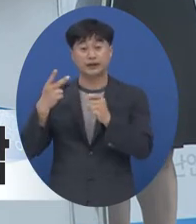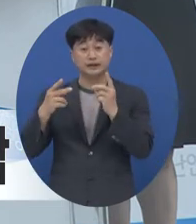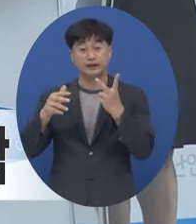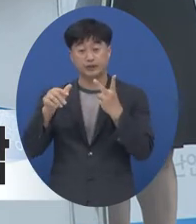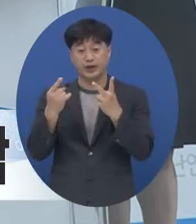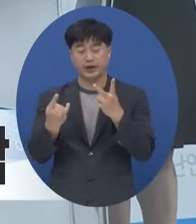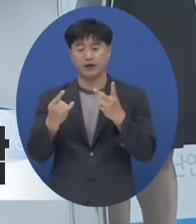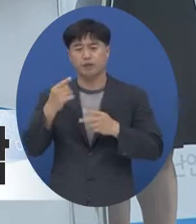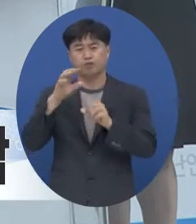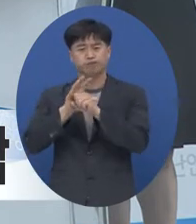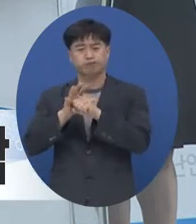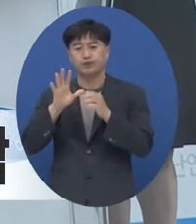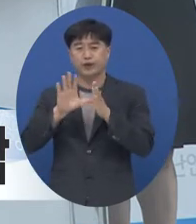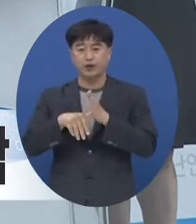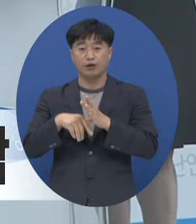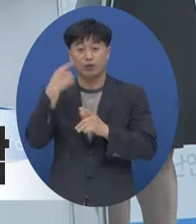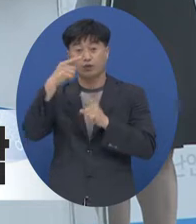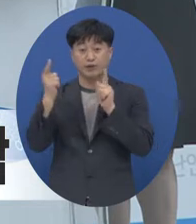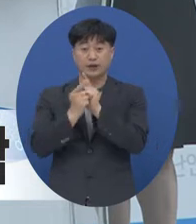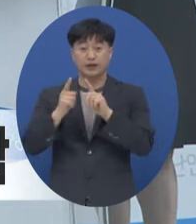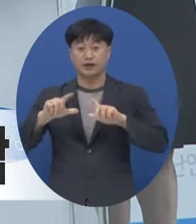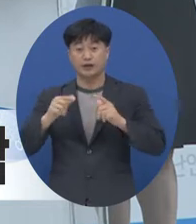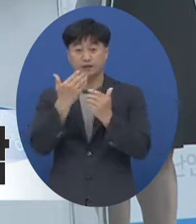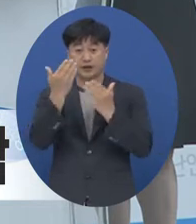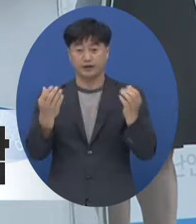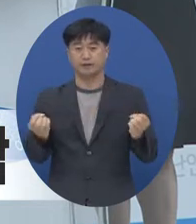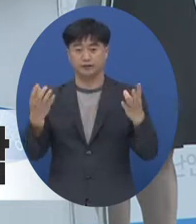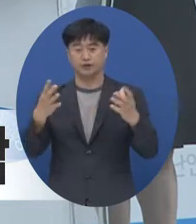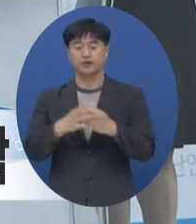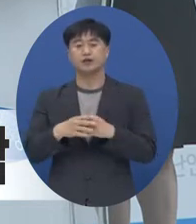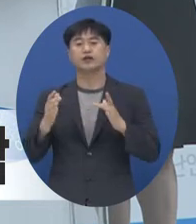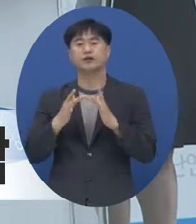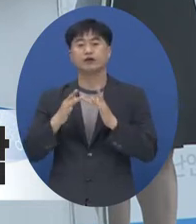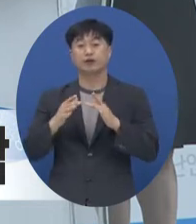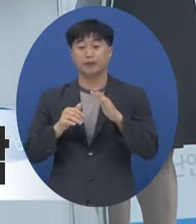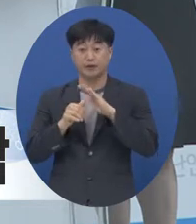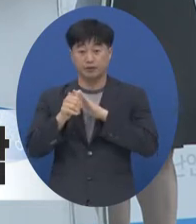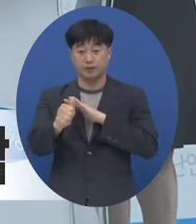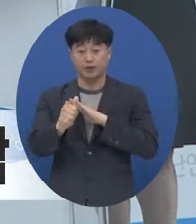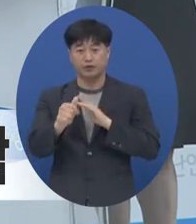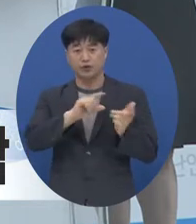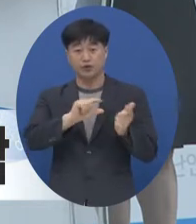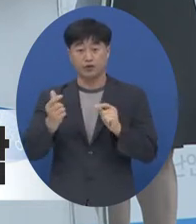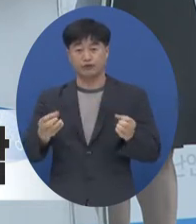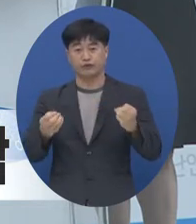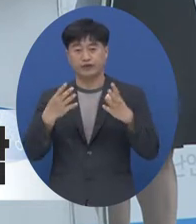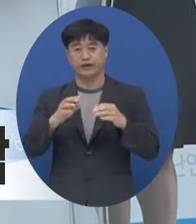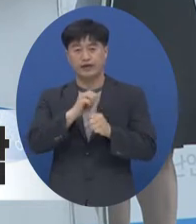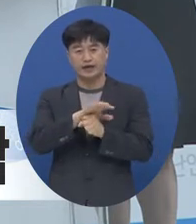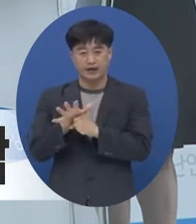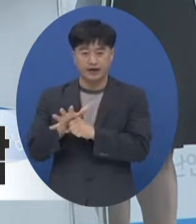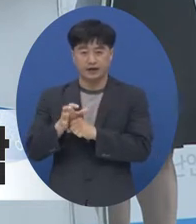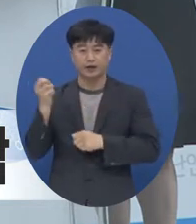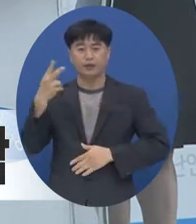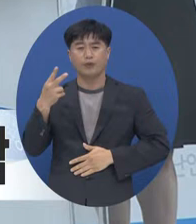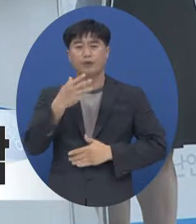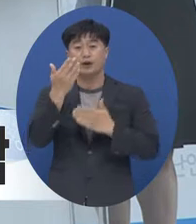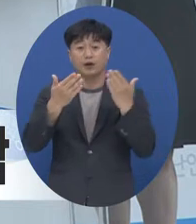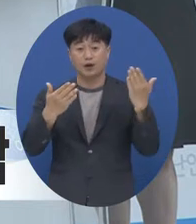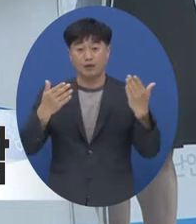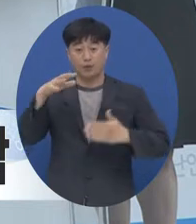텐데요 쿠로 날 곳이 될 비대면 박람회로 꾸며져 온라인에 접속해 여러 행사를 다양하게 그리고